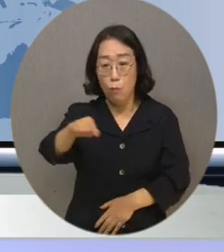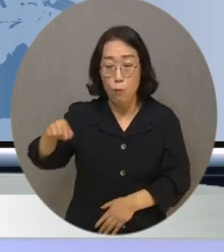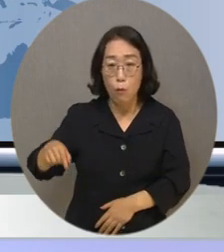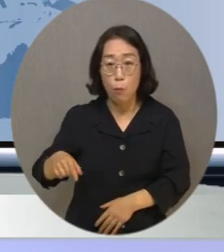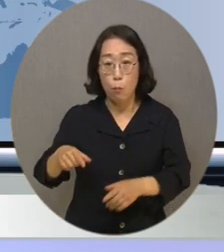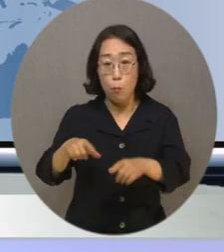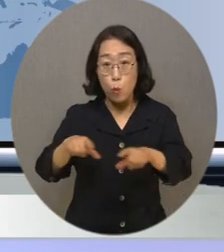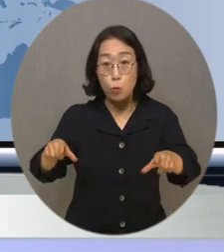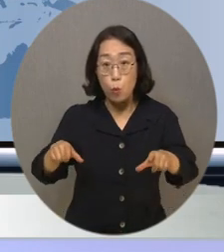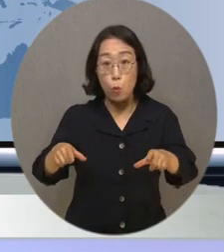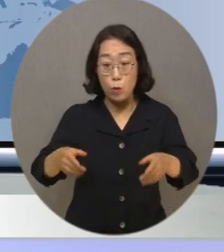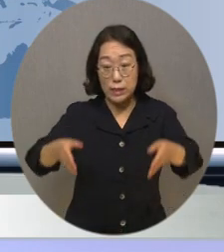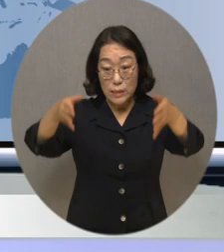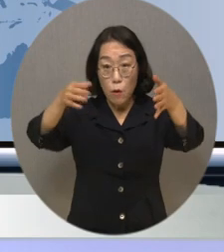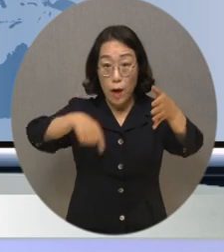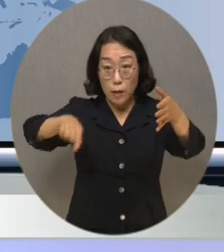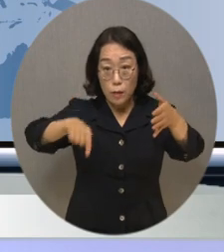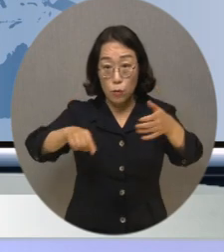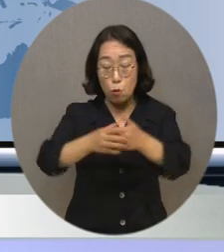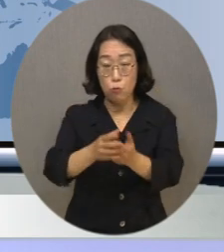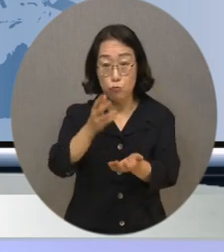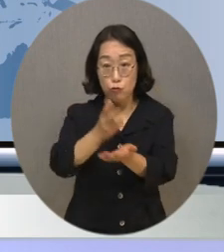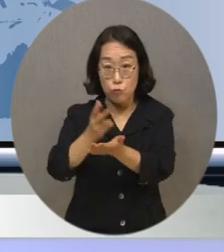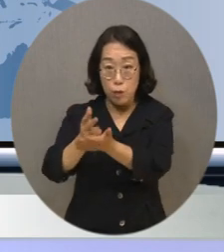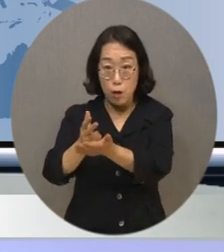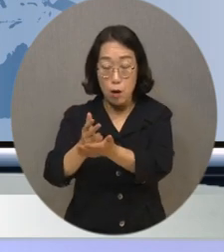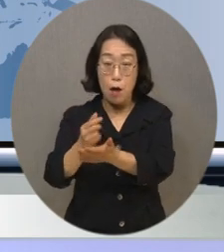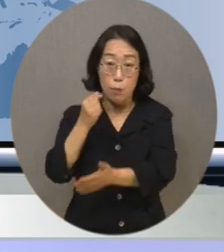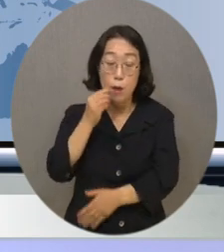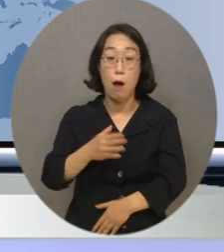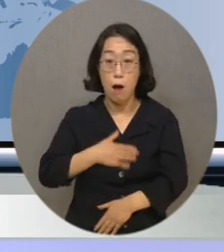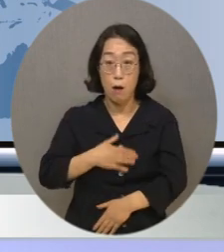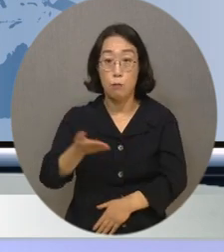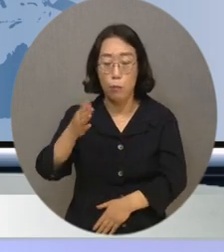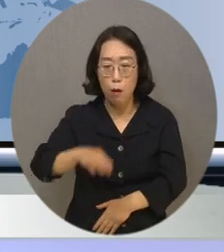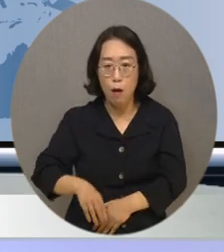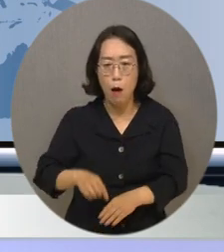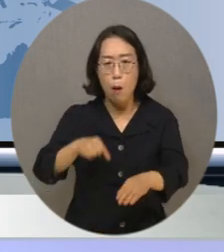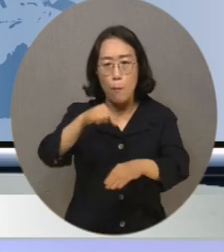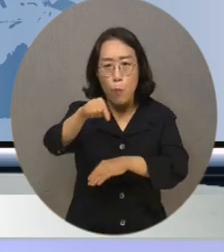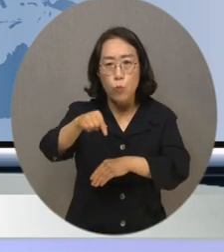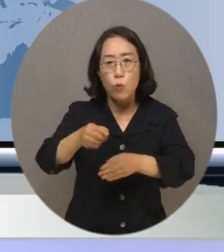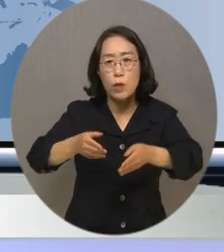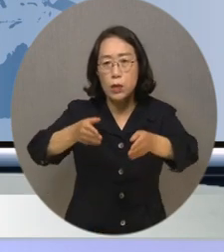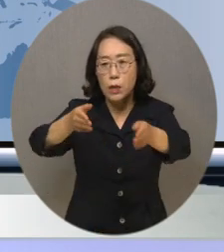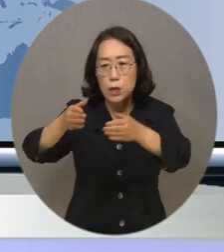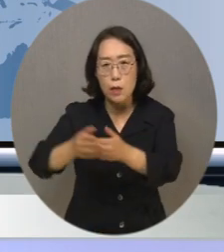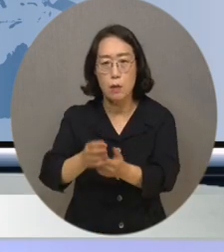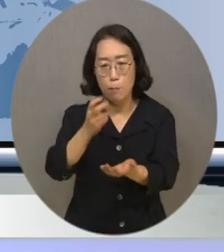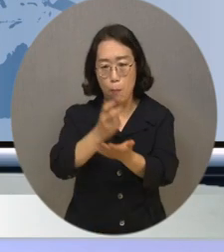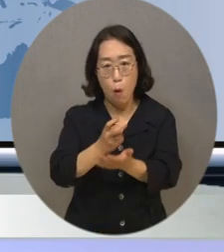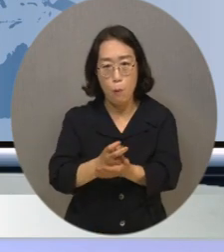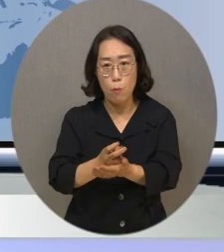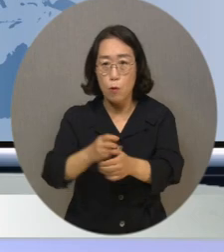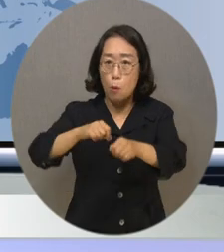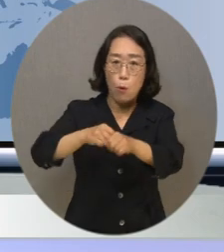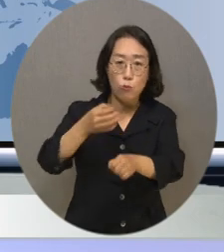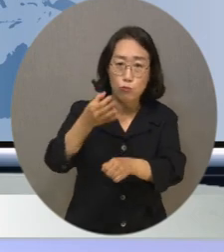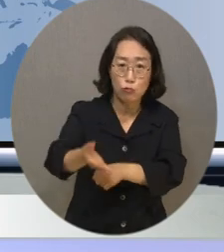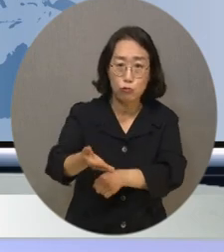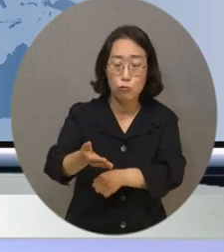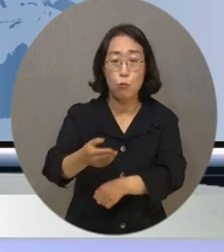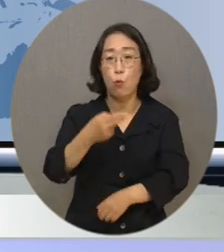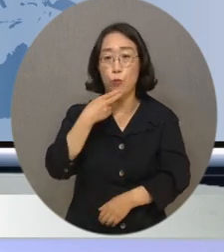있는데 교통 약자법의 규정된 여객시설과 도로의 경우 주차방에 행위에 대한 규정이 없는 입법 공백